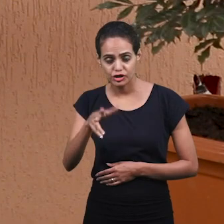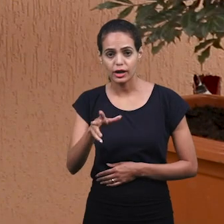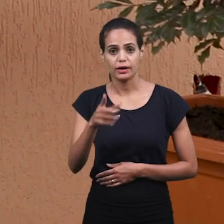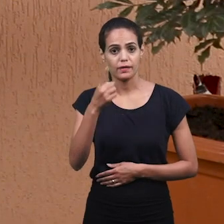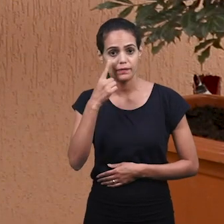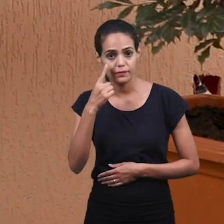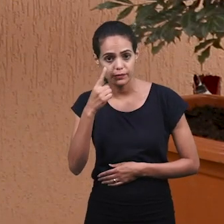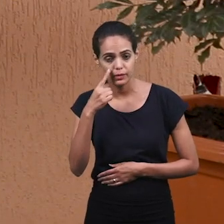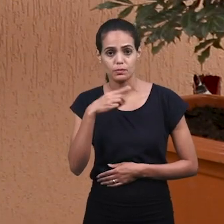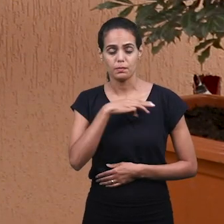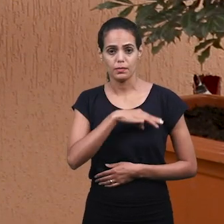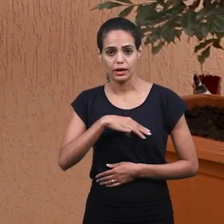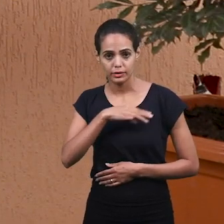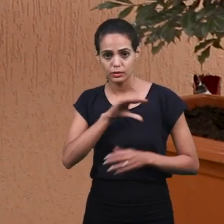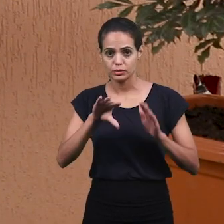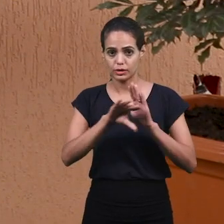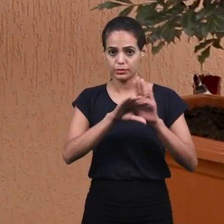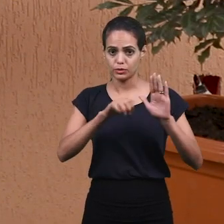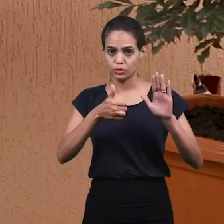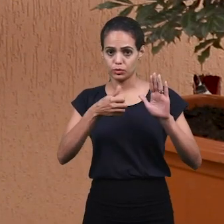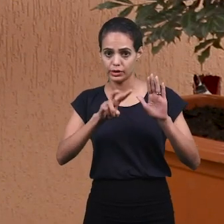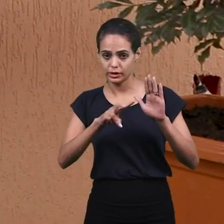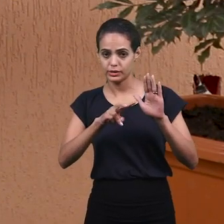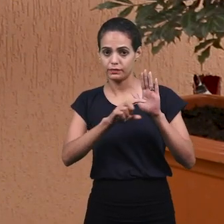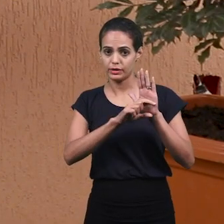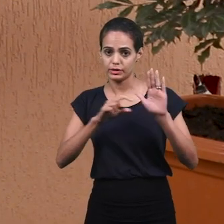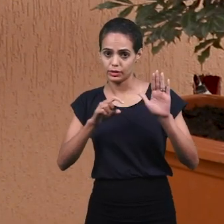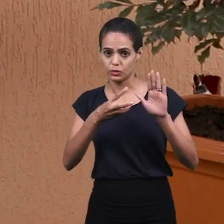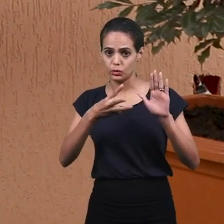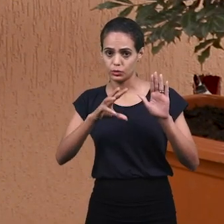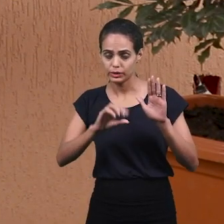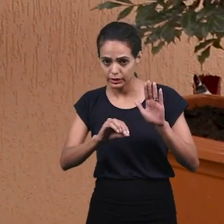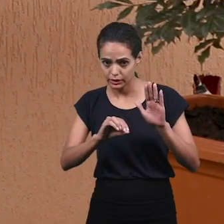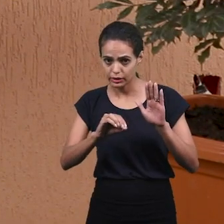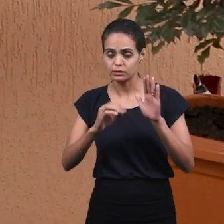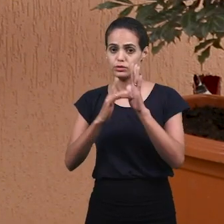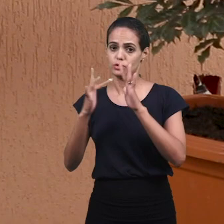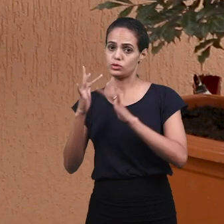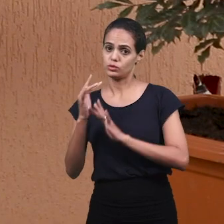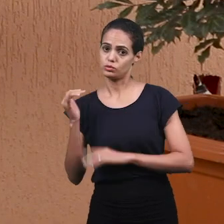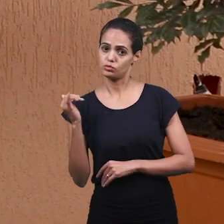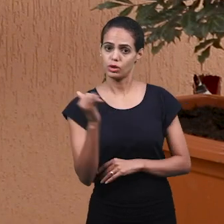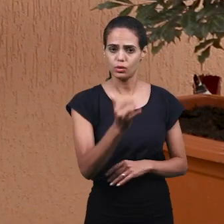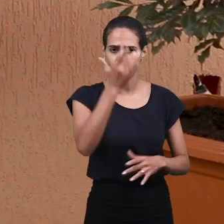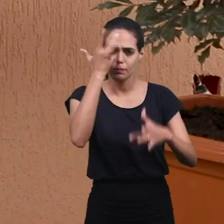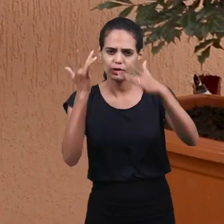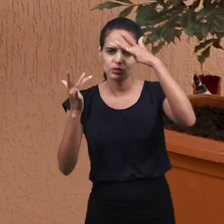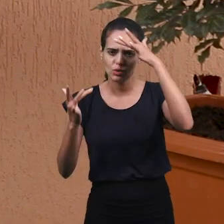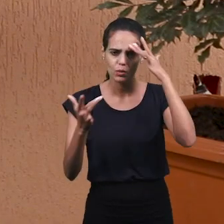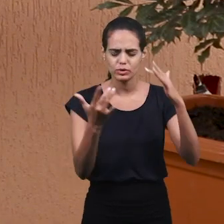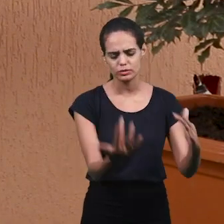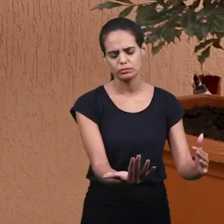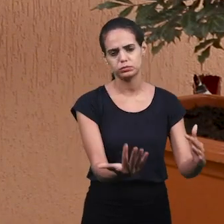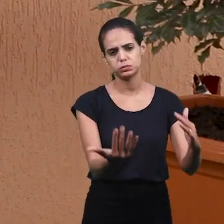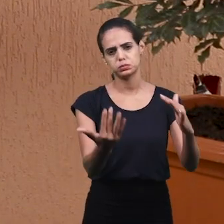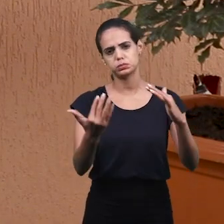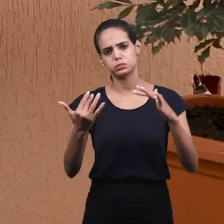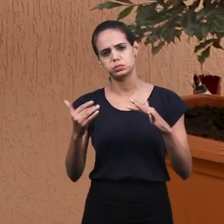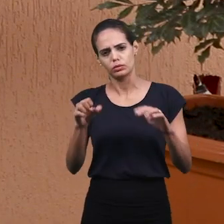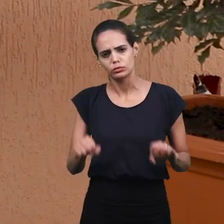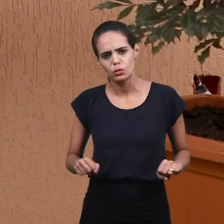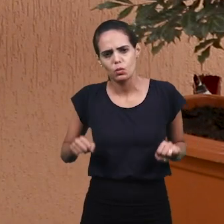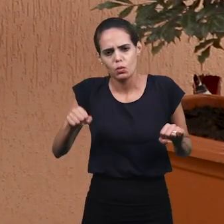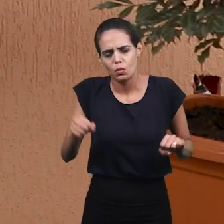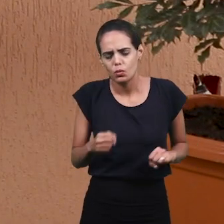dans le texte de Matthieu, chapitre 15, verset 30, le Seigneur nous parle. Il est venu le